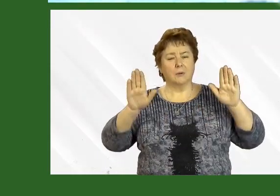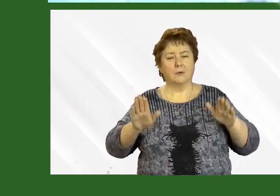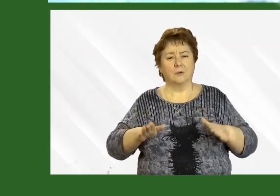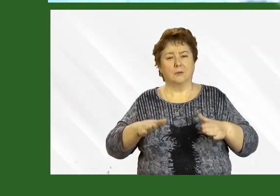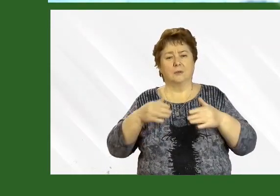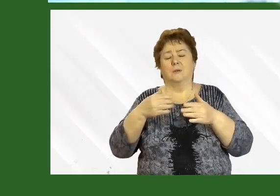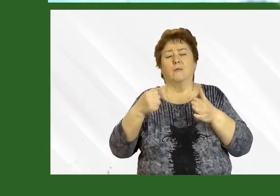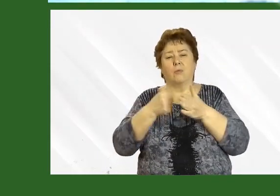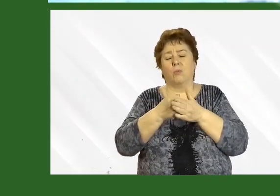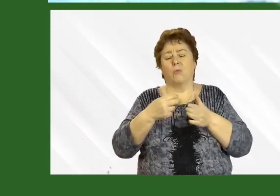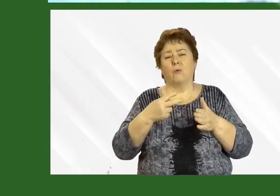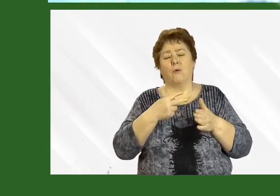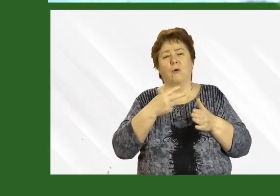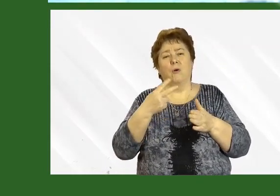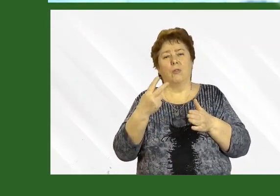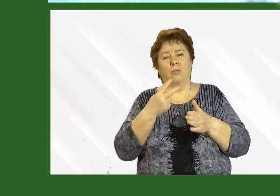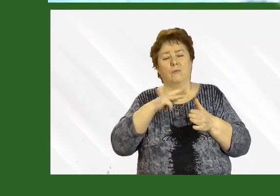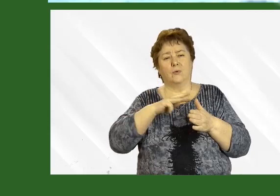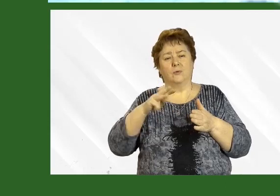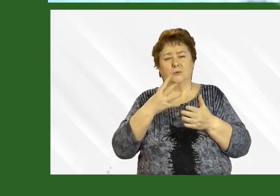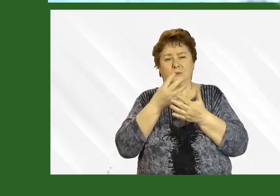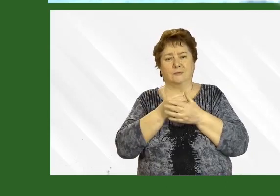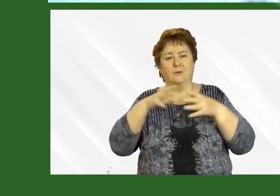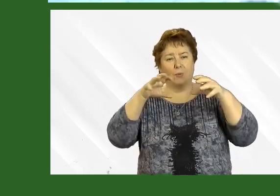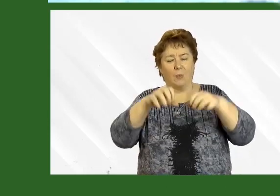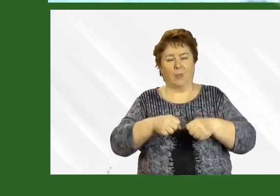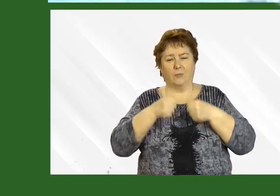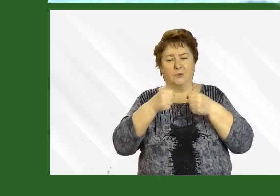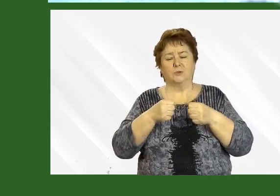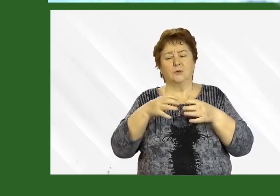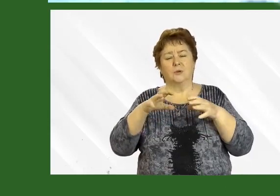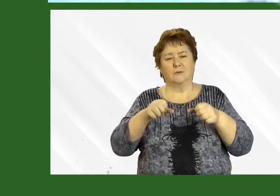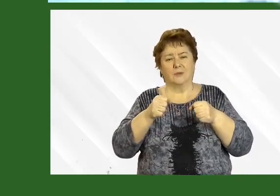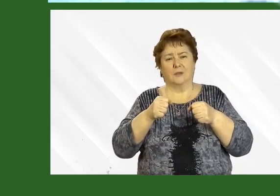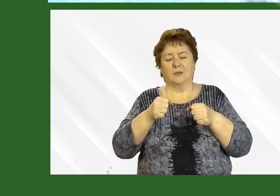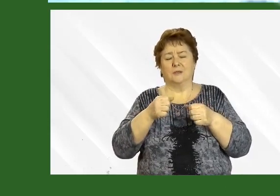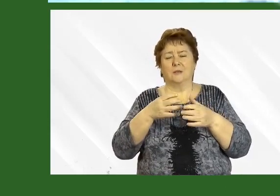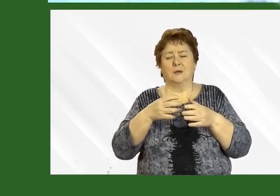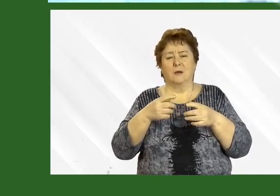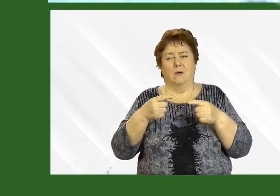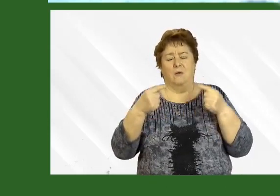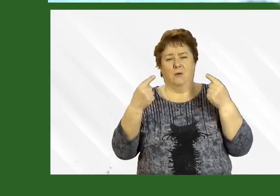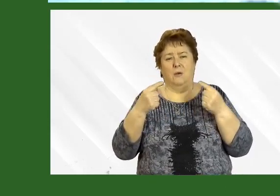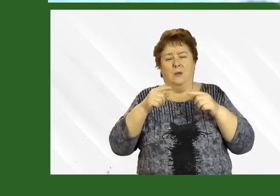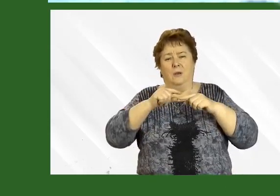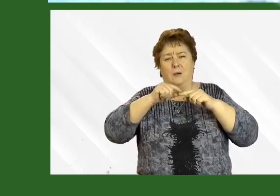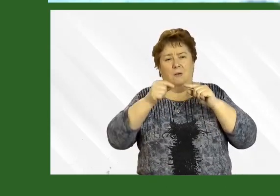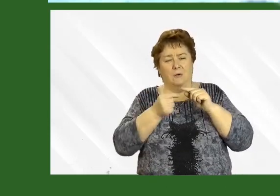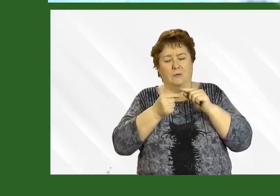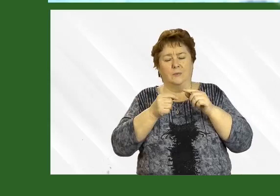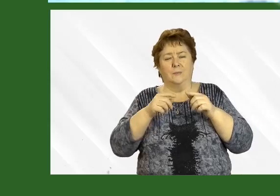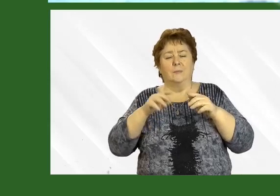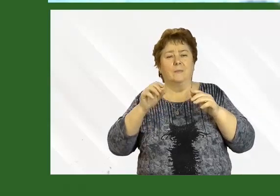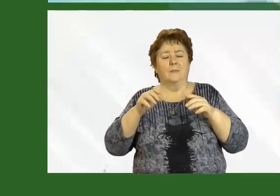двух метров свою добычу орлан хватает огромными когтями прямо на